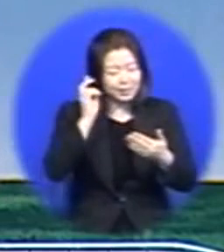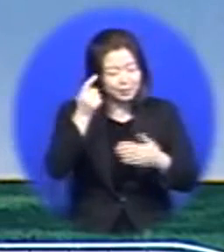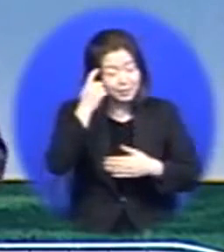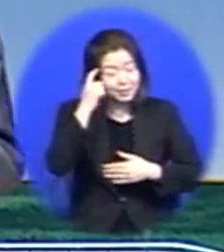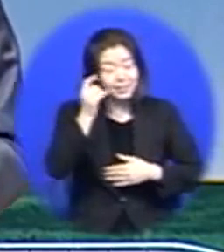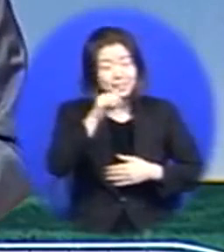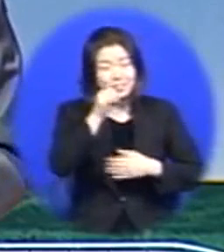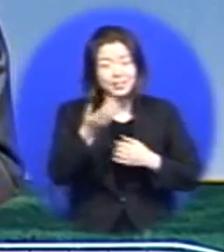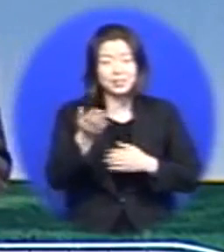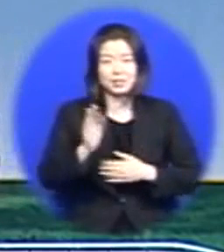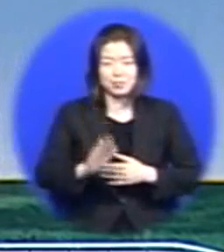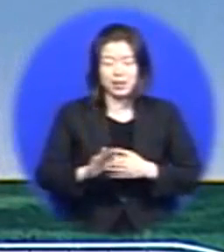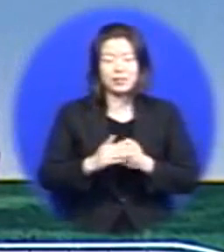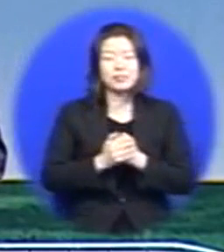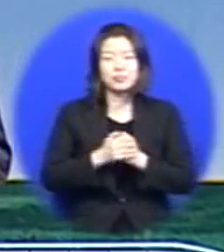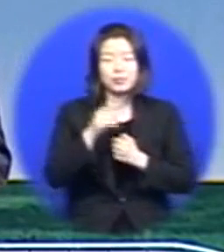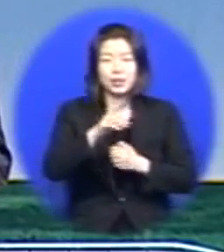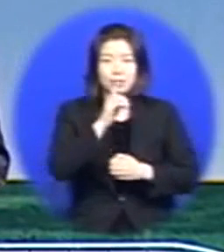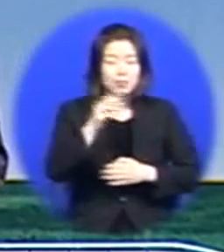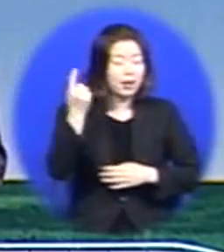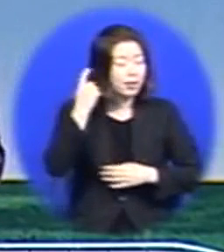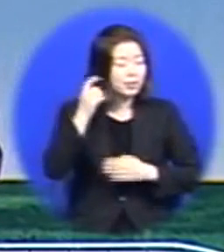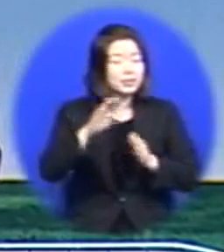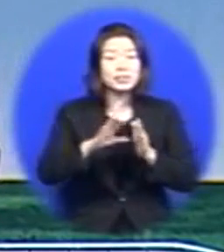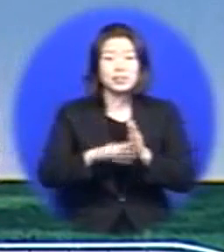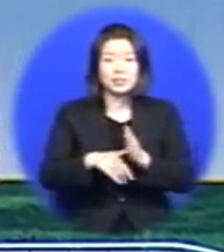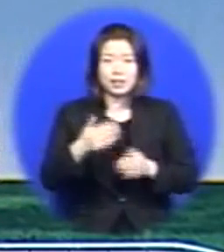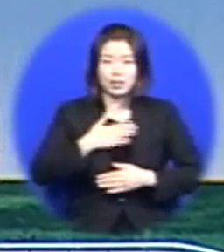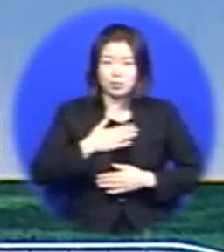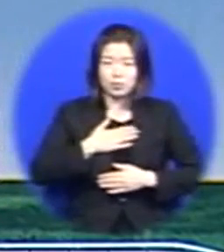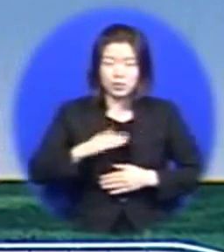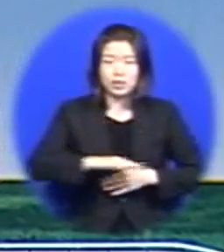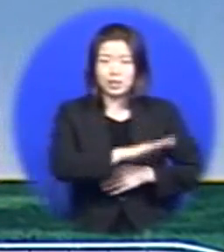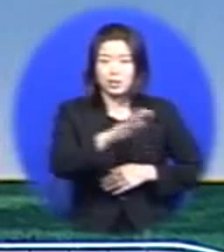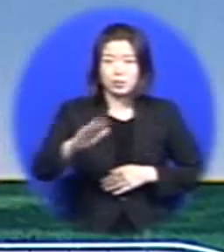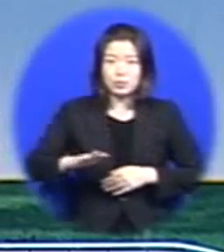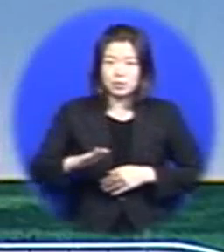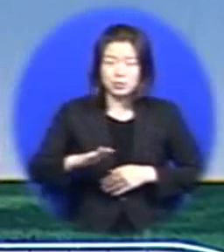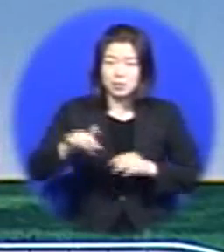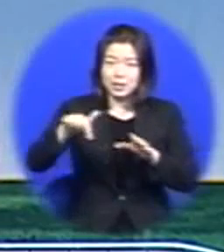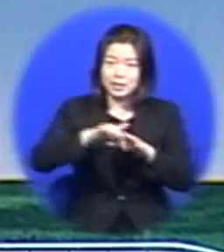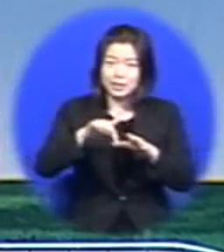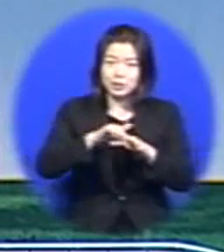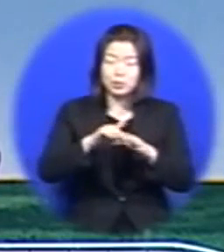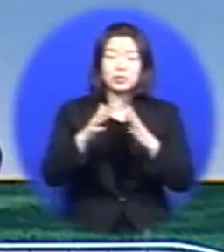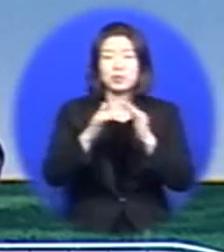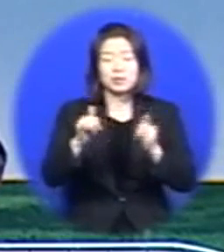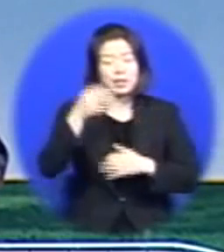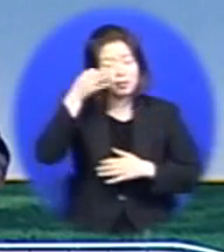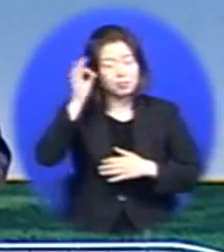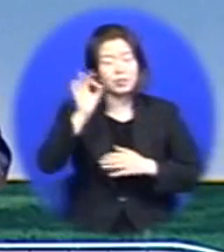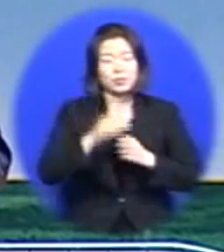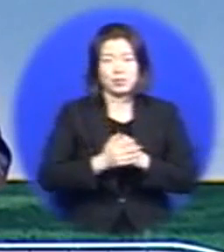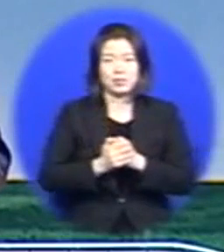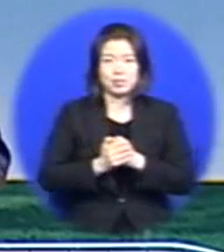들었지만 그 이야기를 들으면서 저는 우리 요즘의 기독교인들 생각이 났습니다.